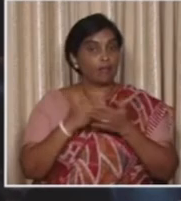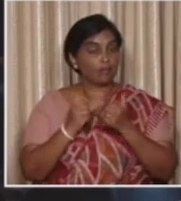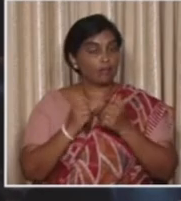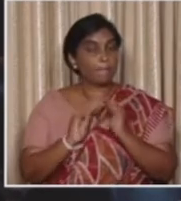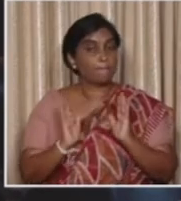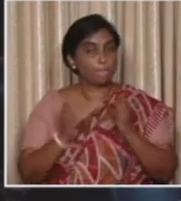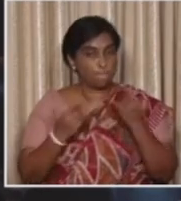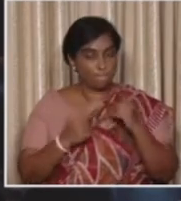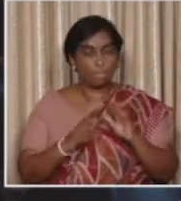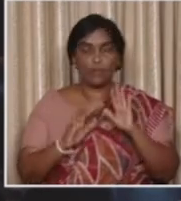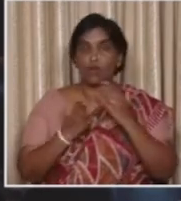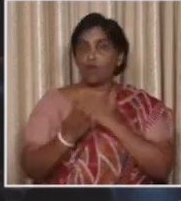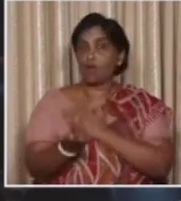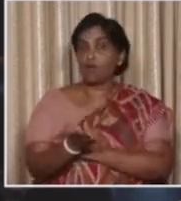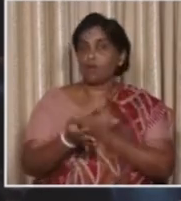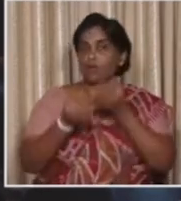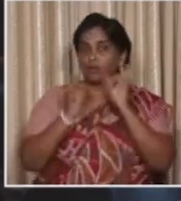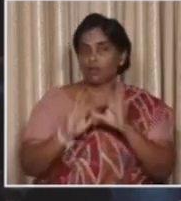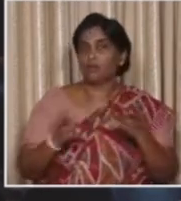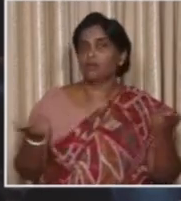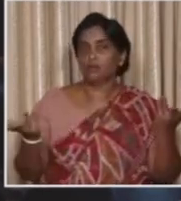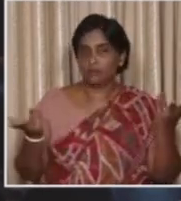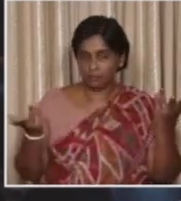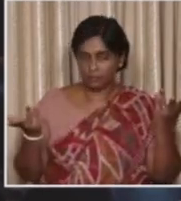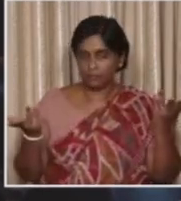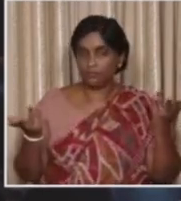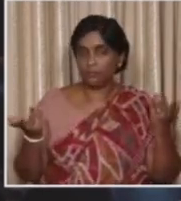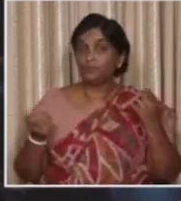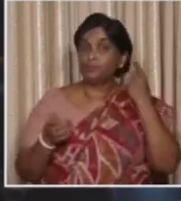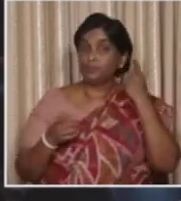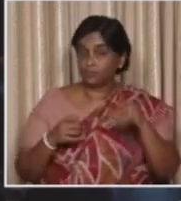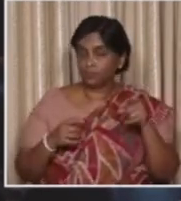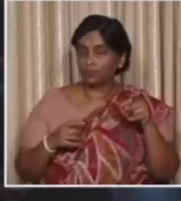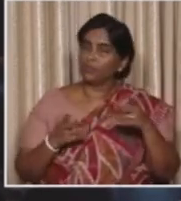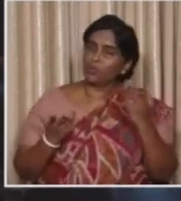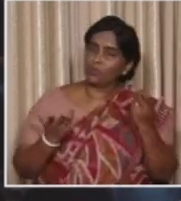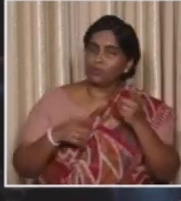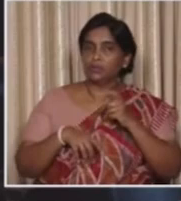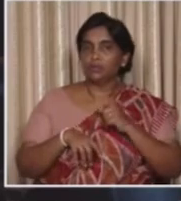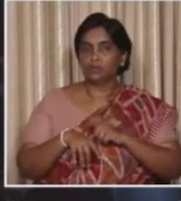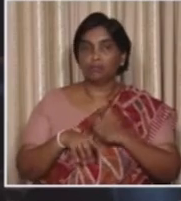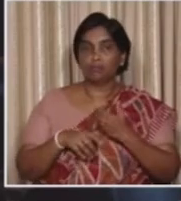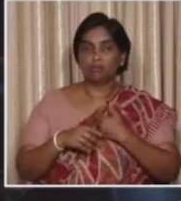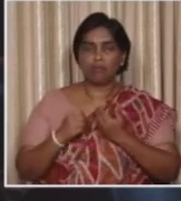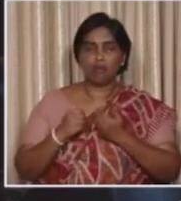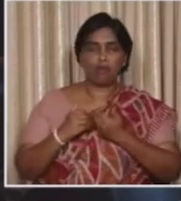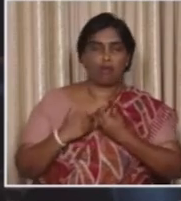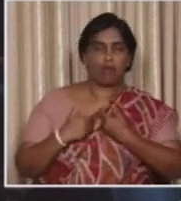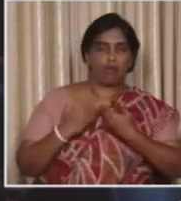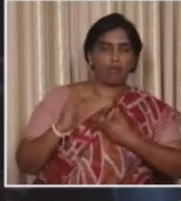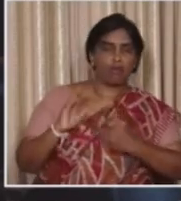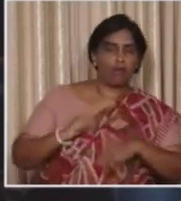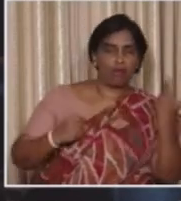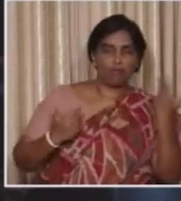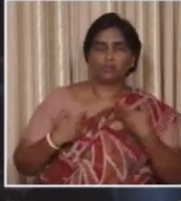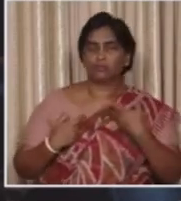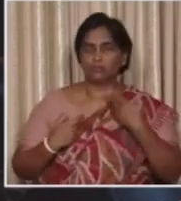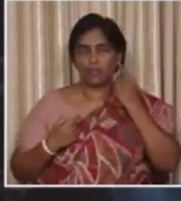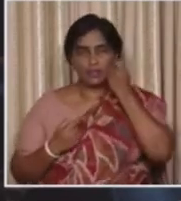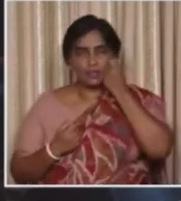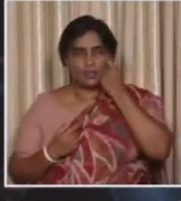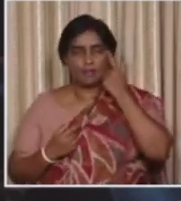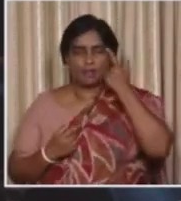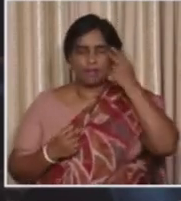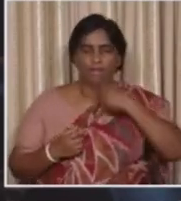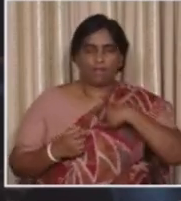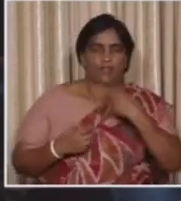ගත්තා. හැබැයි ඔප්පුව නිරවුල් නැහැ. එතකොට කොයි වෙලාවේ තමන්ට එතනින් යන්න වෙයිද කියන සැකය, අවිශ්වාසය